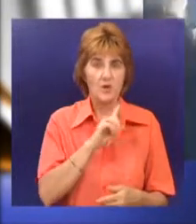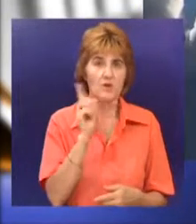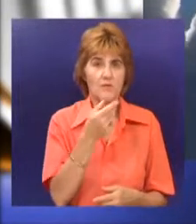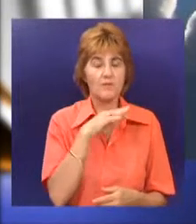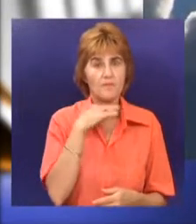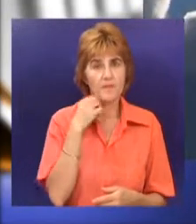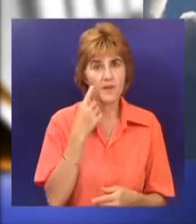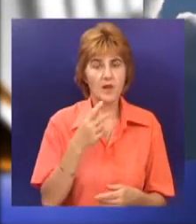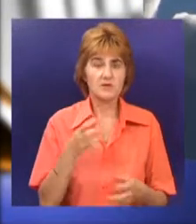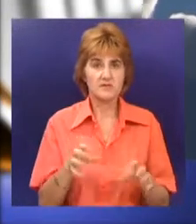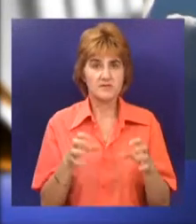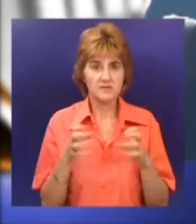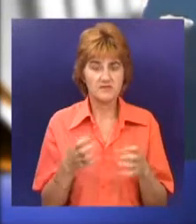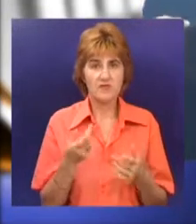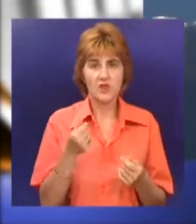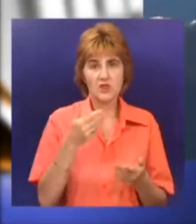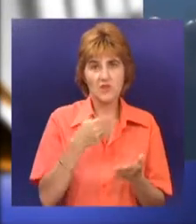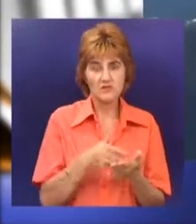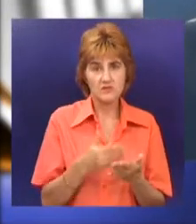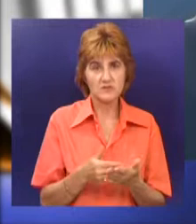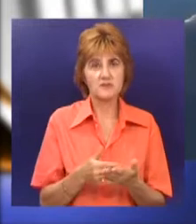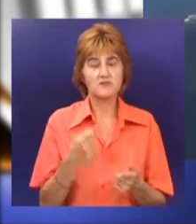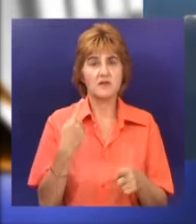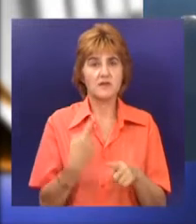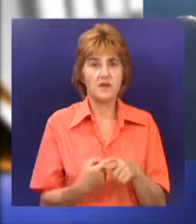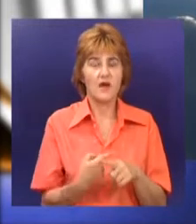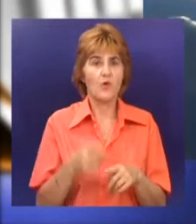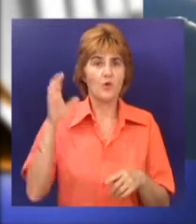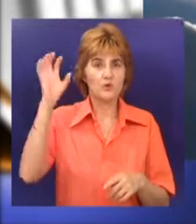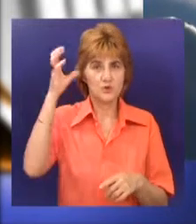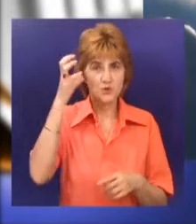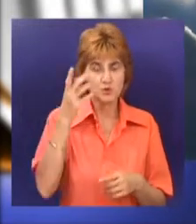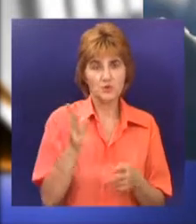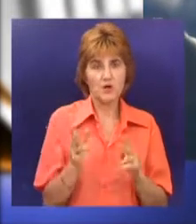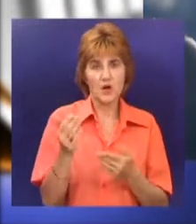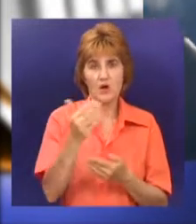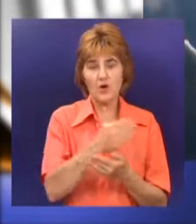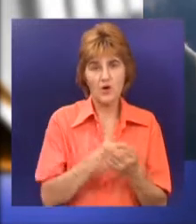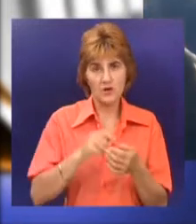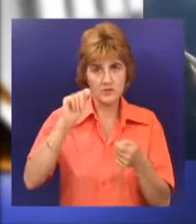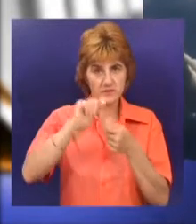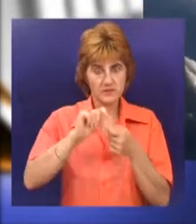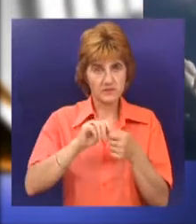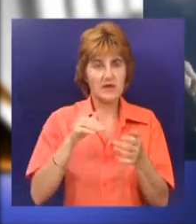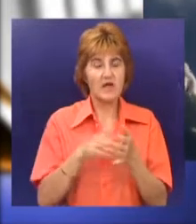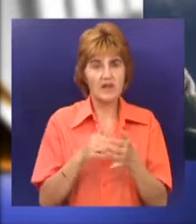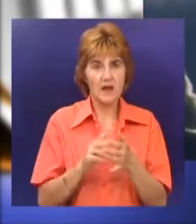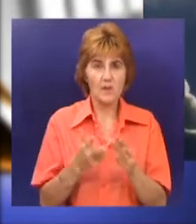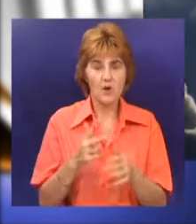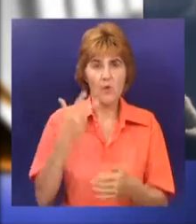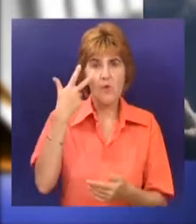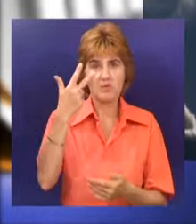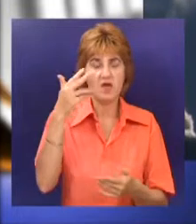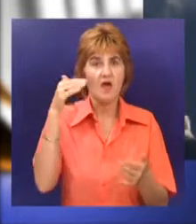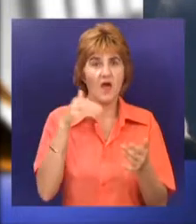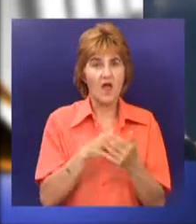da ne koriste čistu energiju. Za uvođenje tehnologije za korišćenje energije sunca u zavisnosti od veličine strana treba